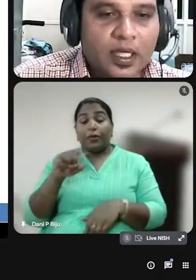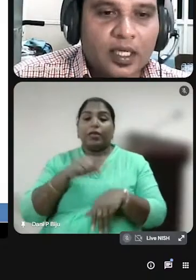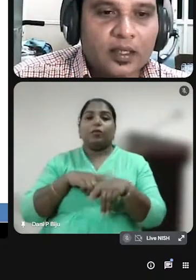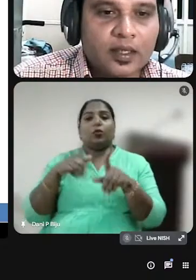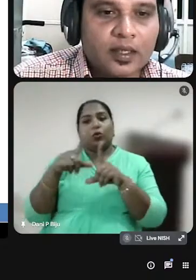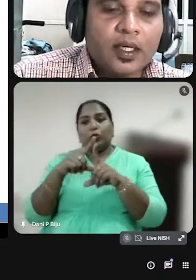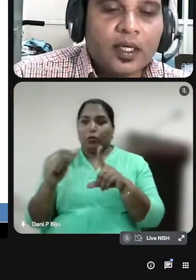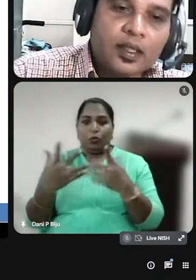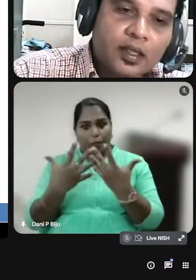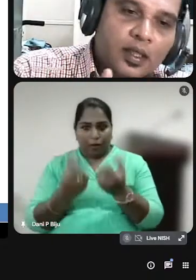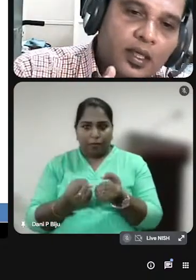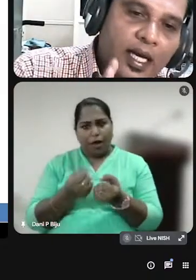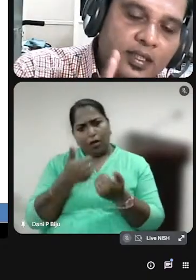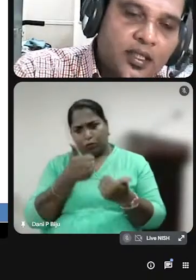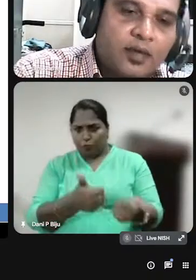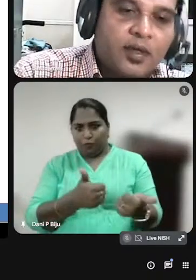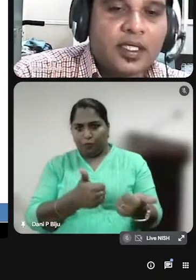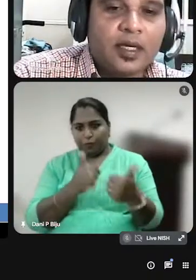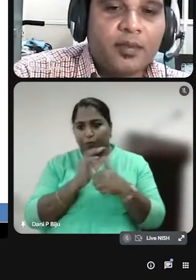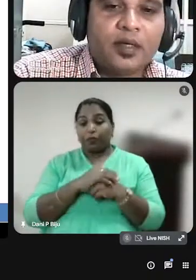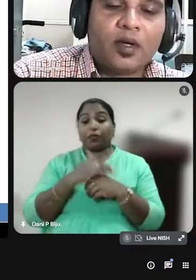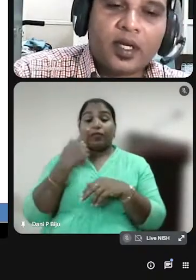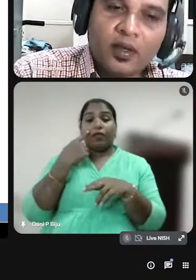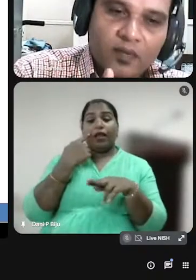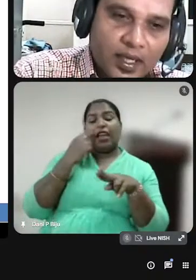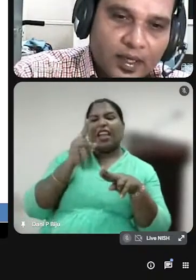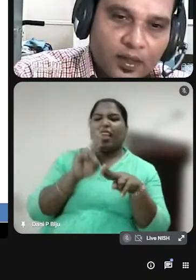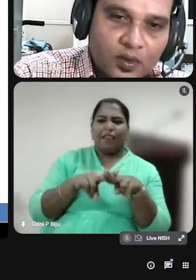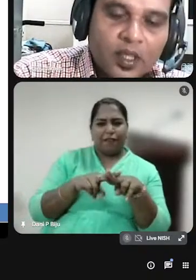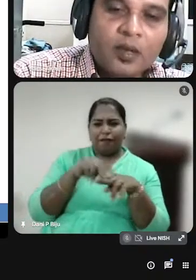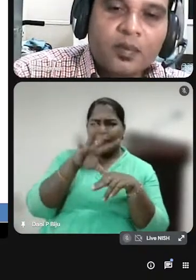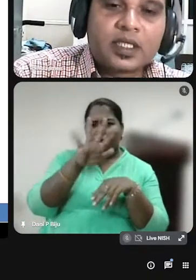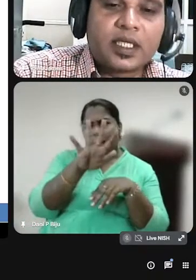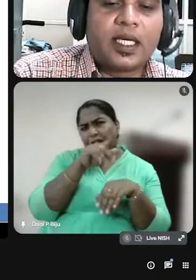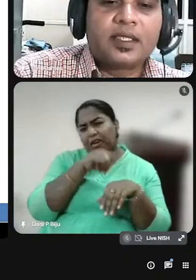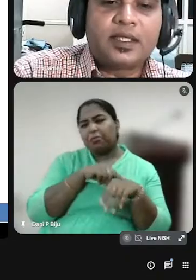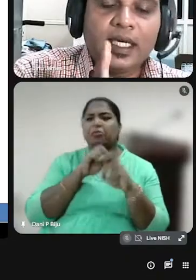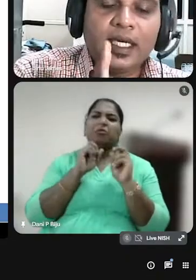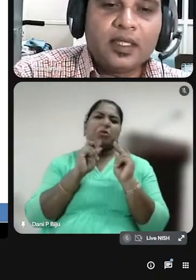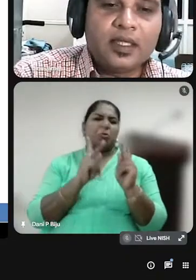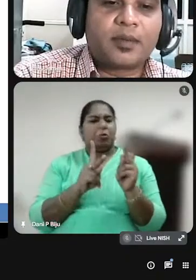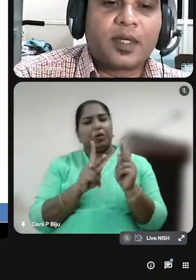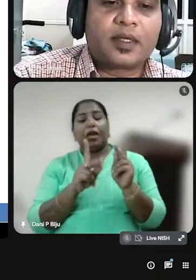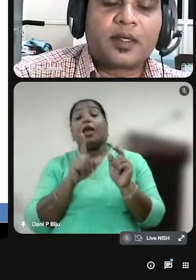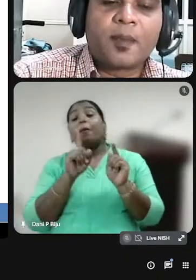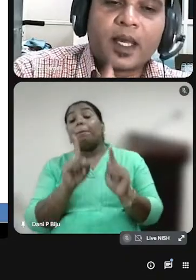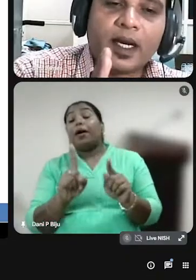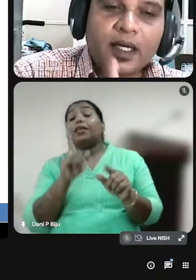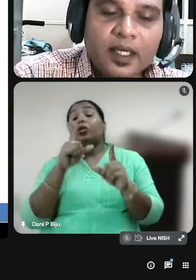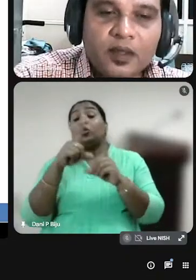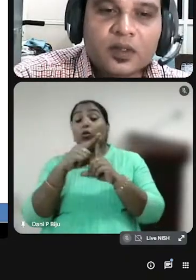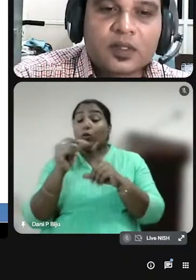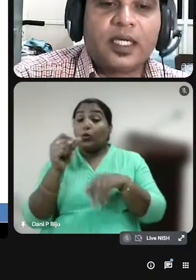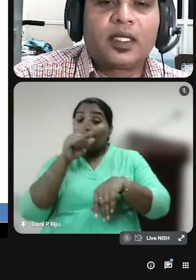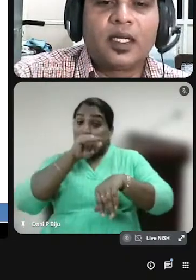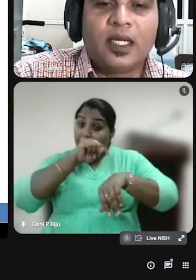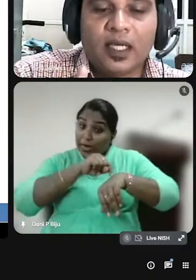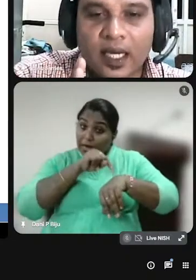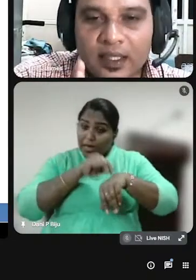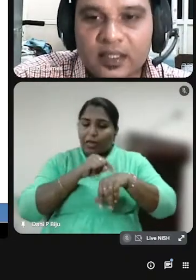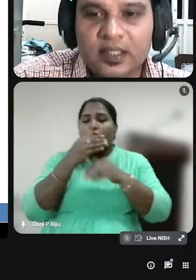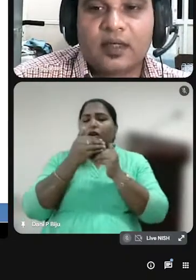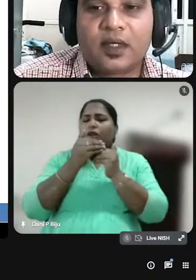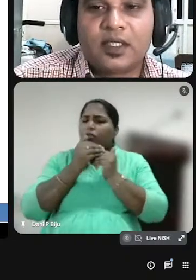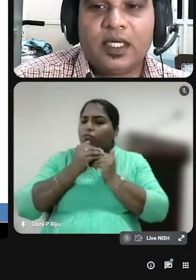ചെയ്യാനായിട്ട് നല്ലത്. ഇത് 5 തവണ ചെയ്യാൻ പറ്റുള്ളെങ്കിൽ വെരി ഗുഡ്. പക്ഷെ ചെയ്യുന്ന സമയത്ത് കണ്ടിന്യൂസ് ആയിട്ട് തന്നെ